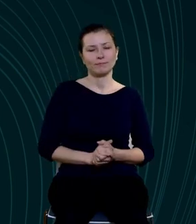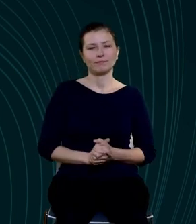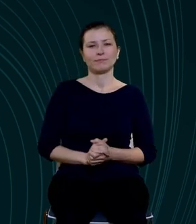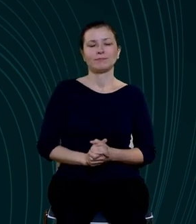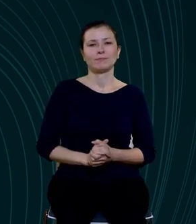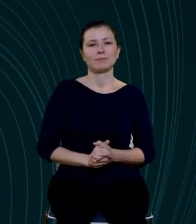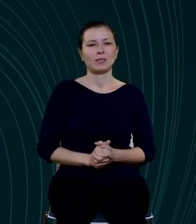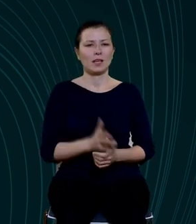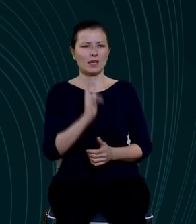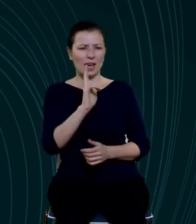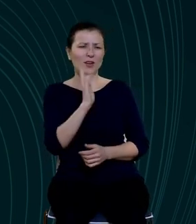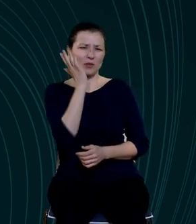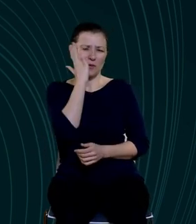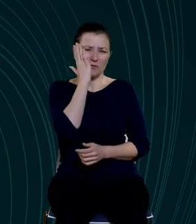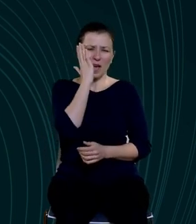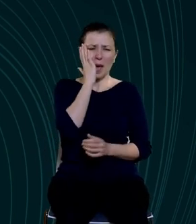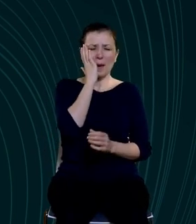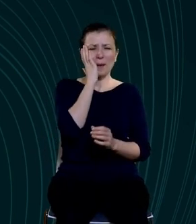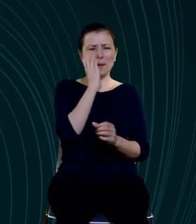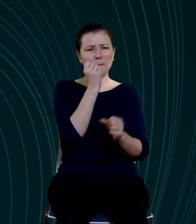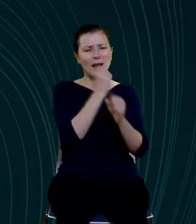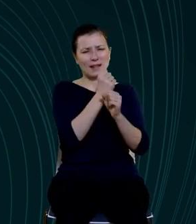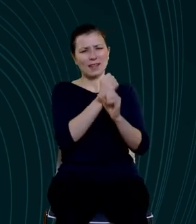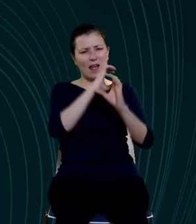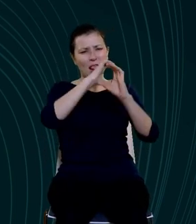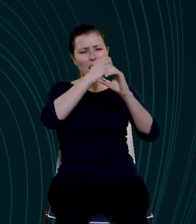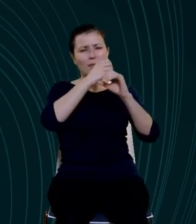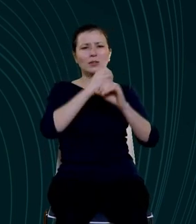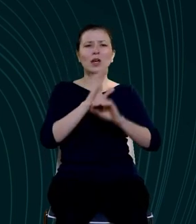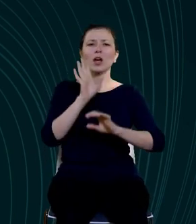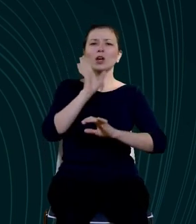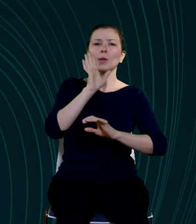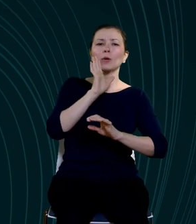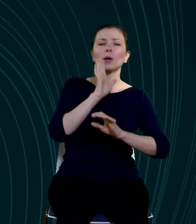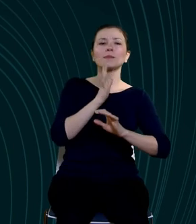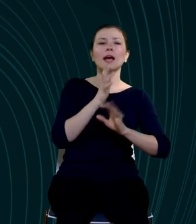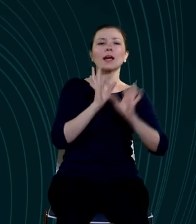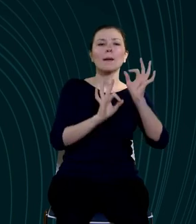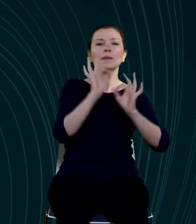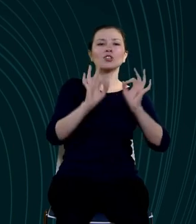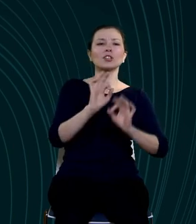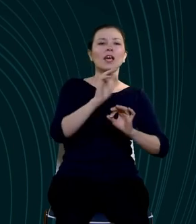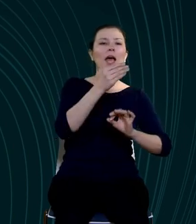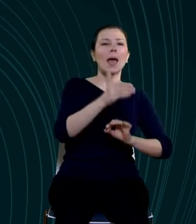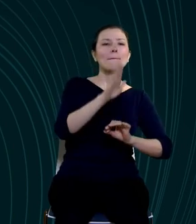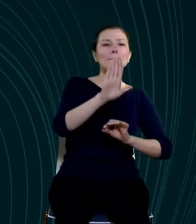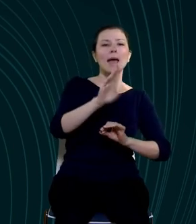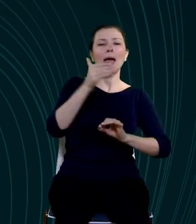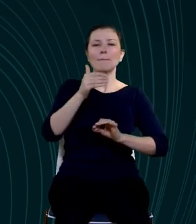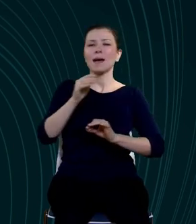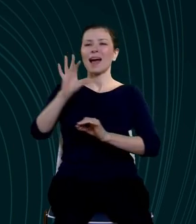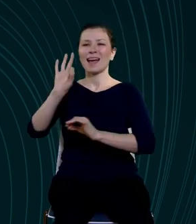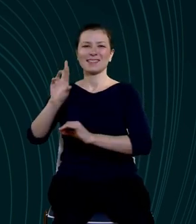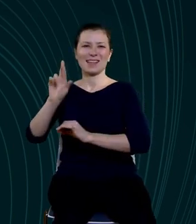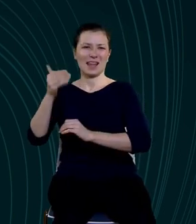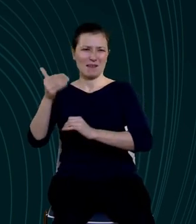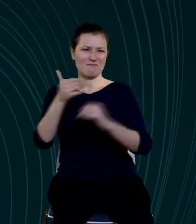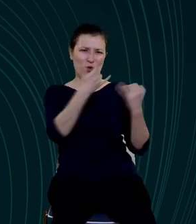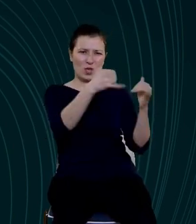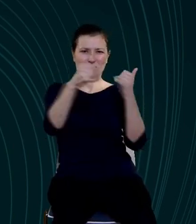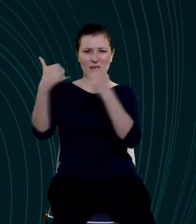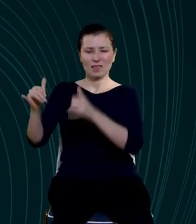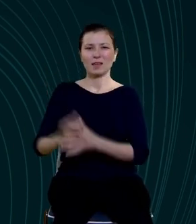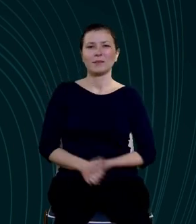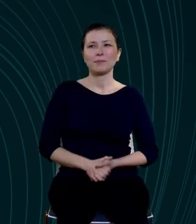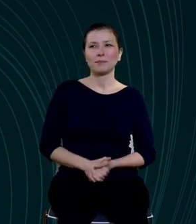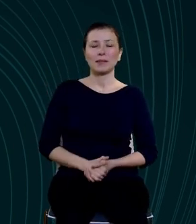praktykę laboratoryjną, to tak jak różnica, jakbyśmy mierzyli NBM-em a SRM-em. Stacje są w tej